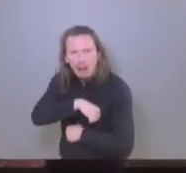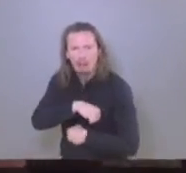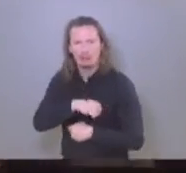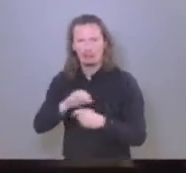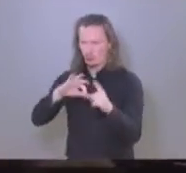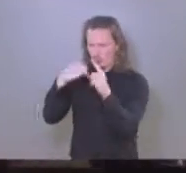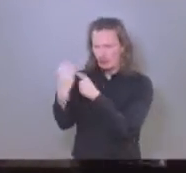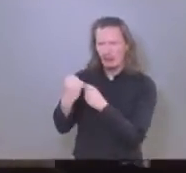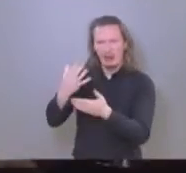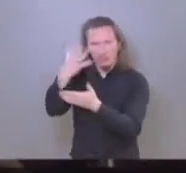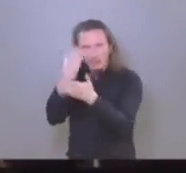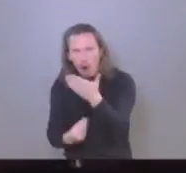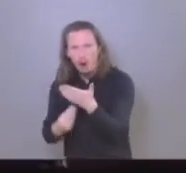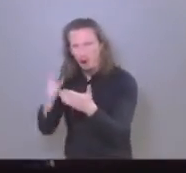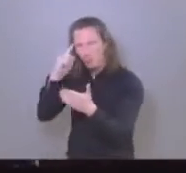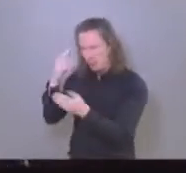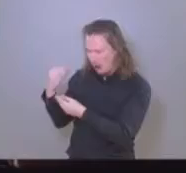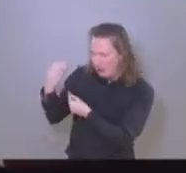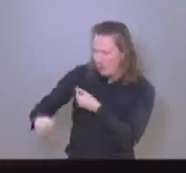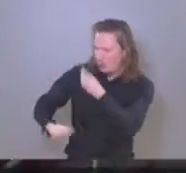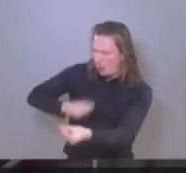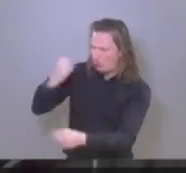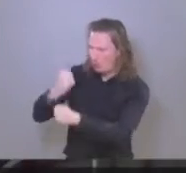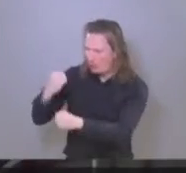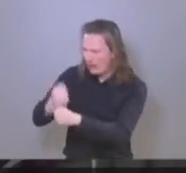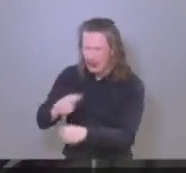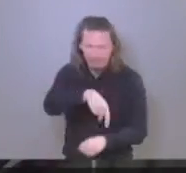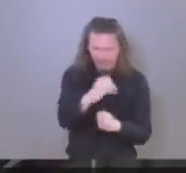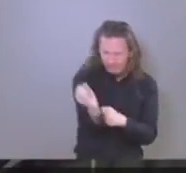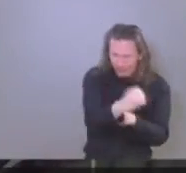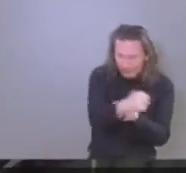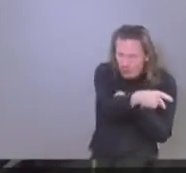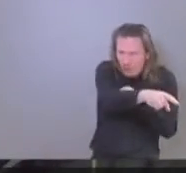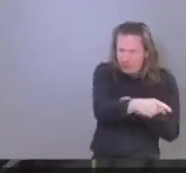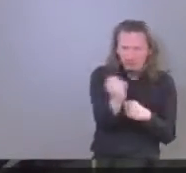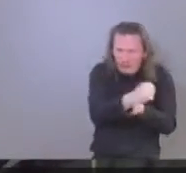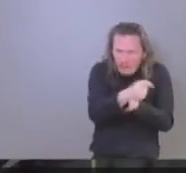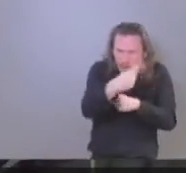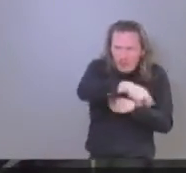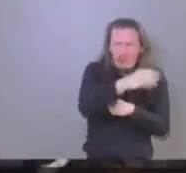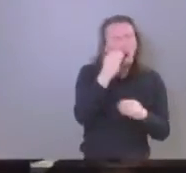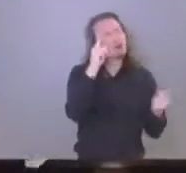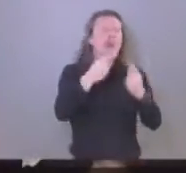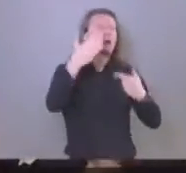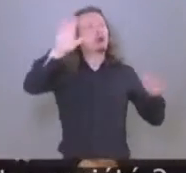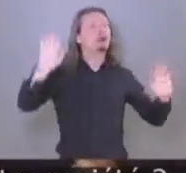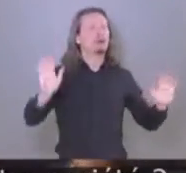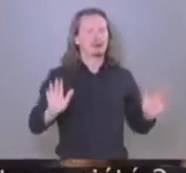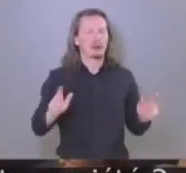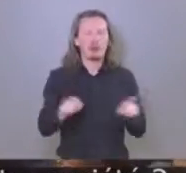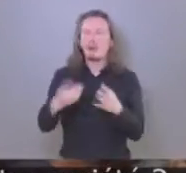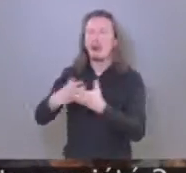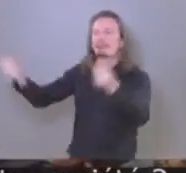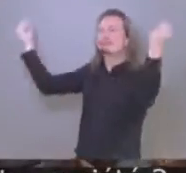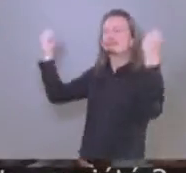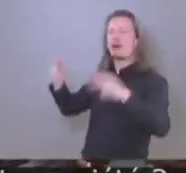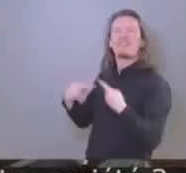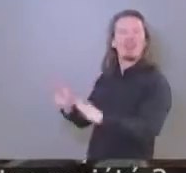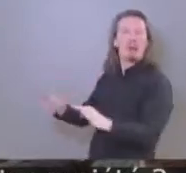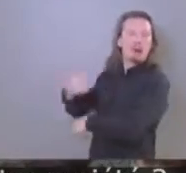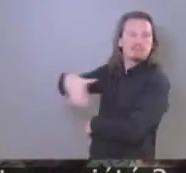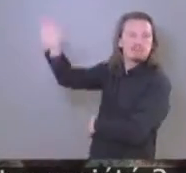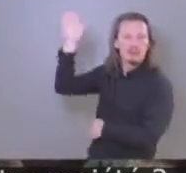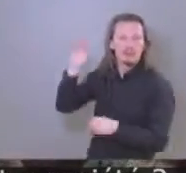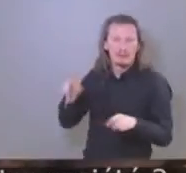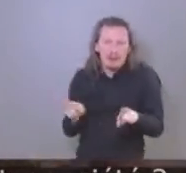la société pour la part qu'ils y apportaient ? Ils s'en fichent ! Ce n'est pas leur sujet. C'est comme si vous n'existiez pas. C'est